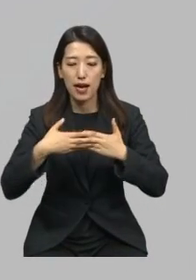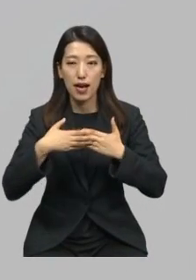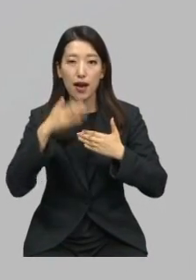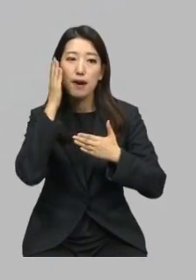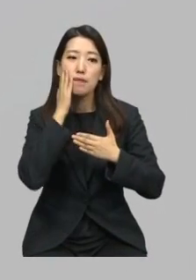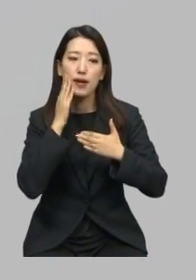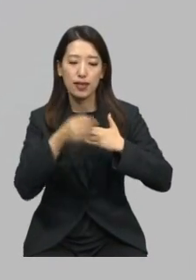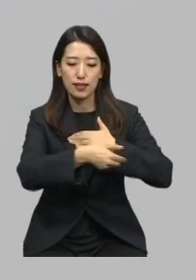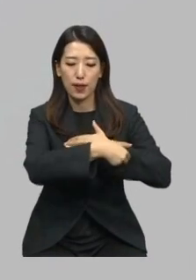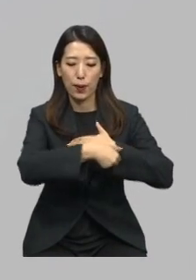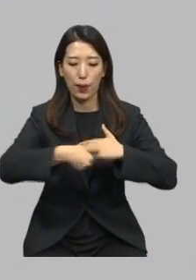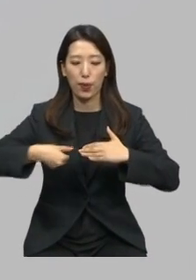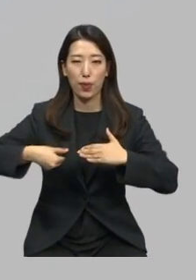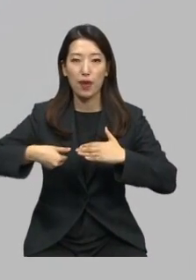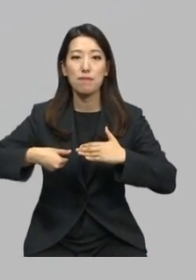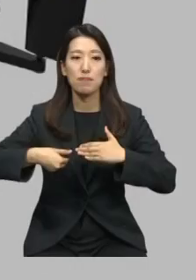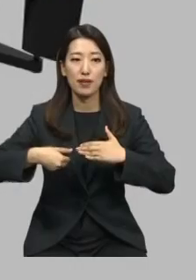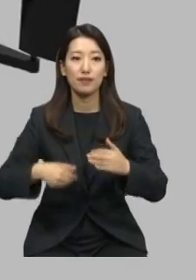배색했어요